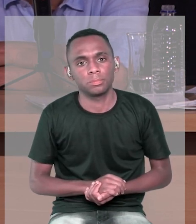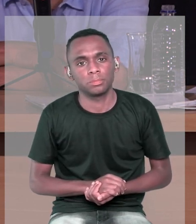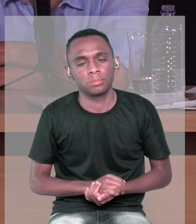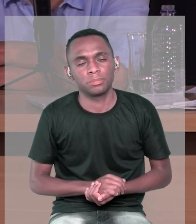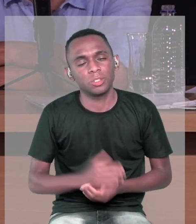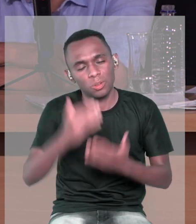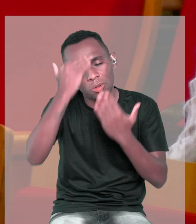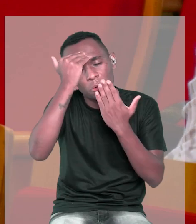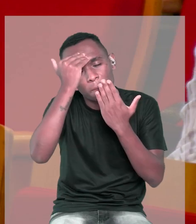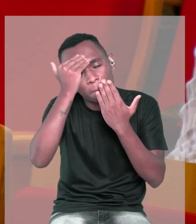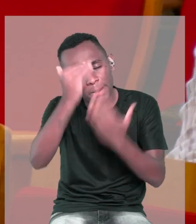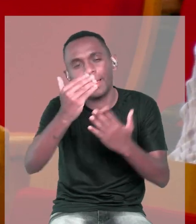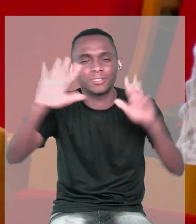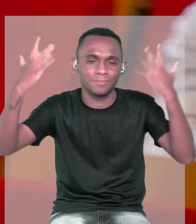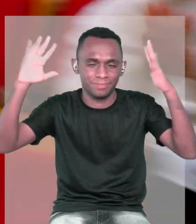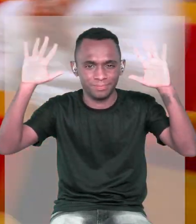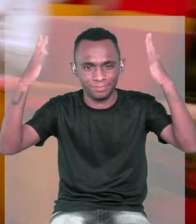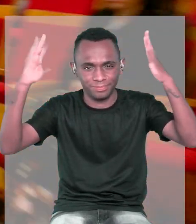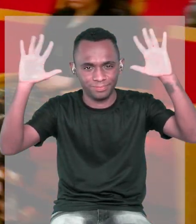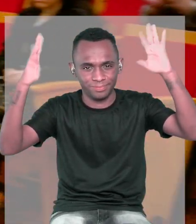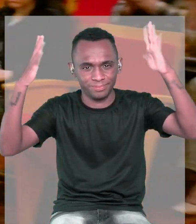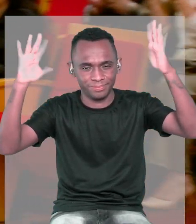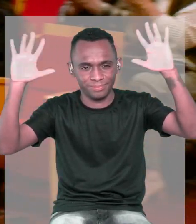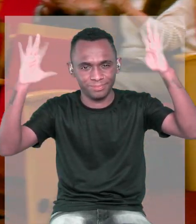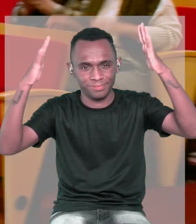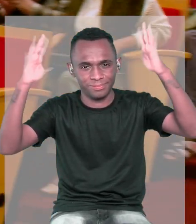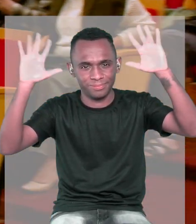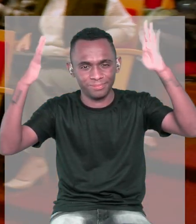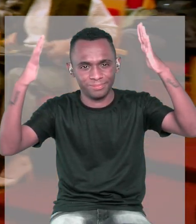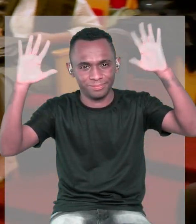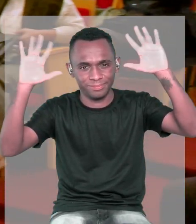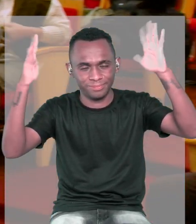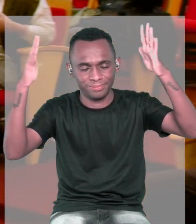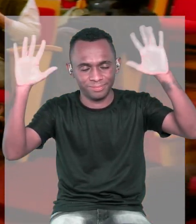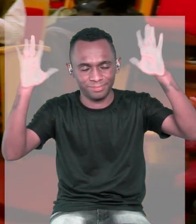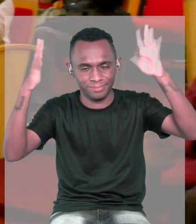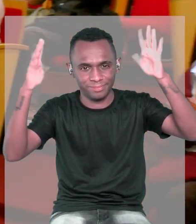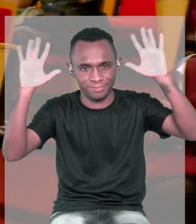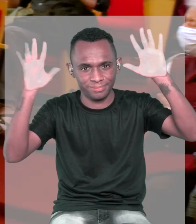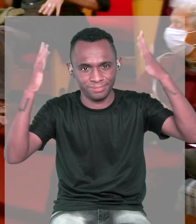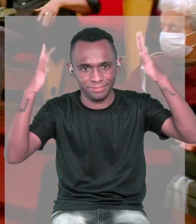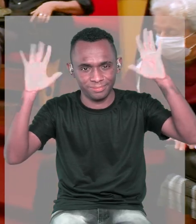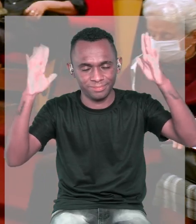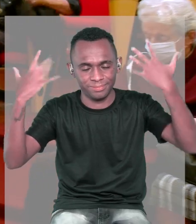Merci. Muito obrigado. O público se despede de Frederic com